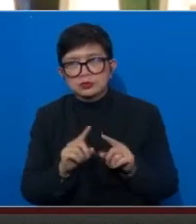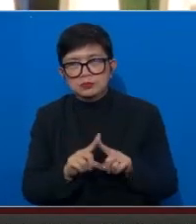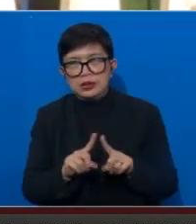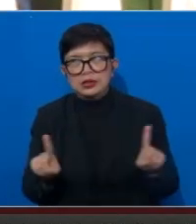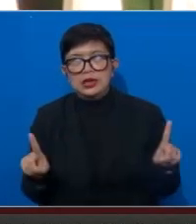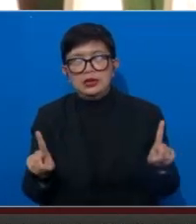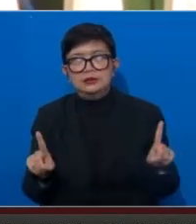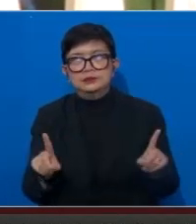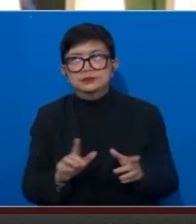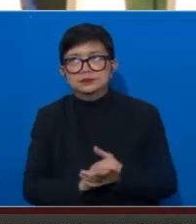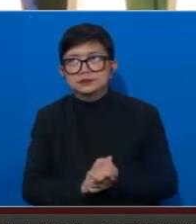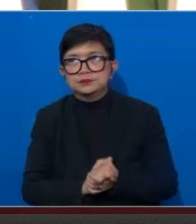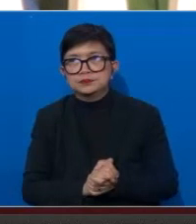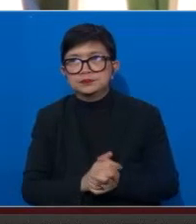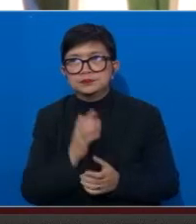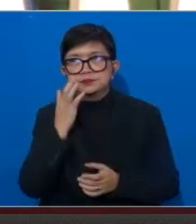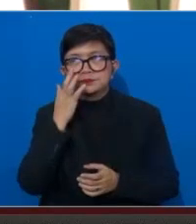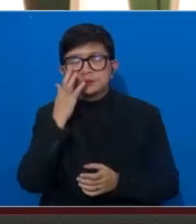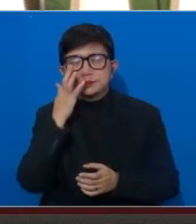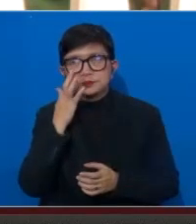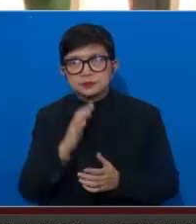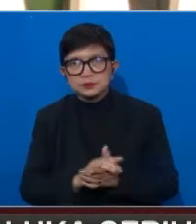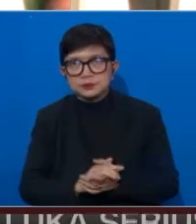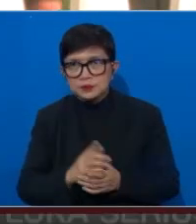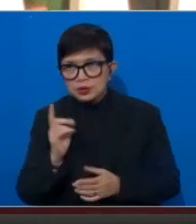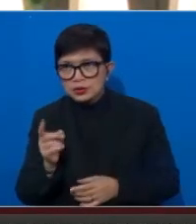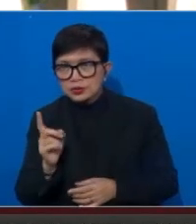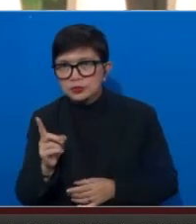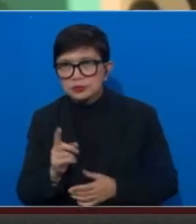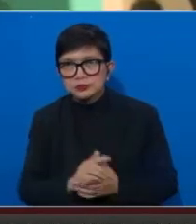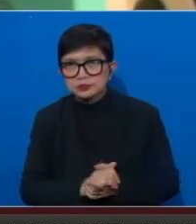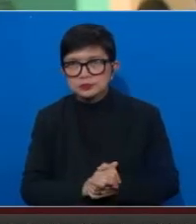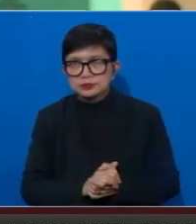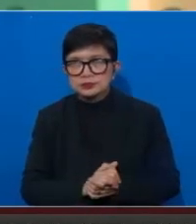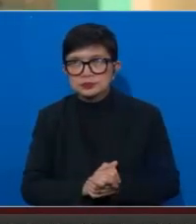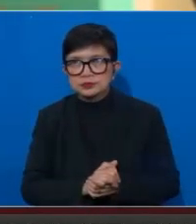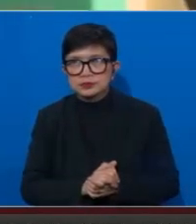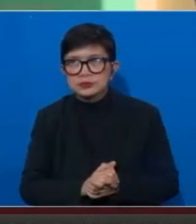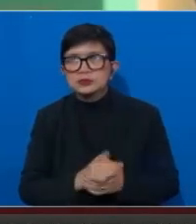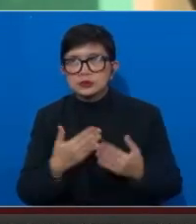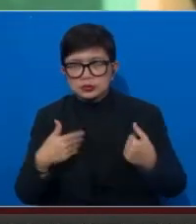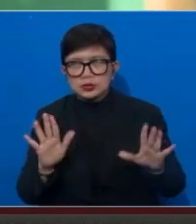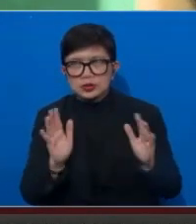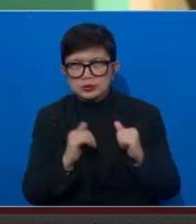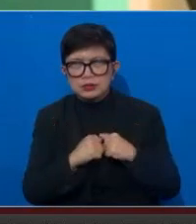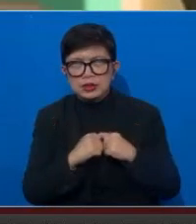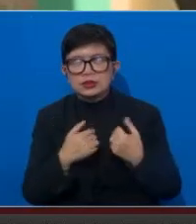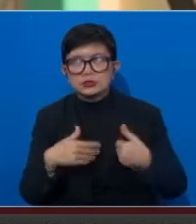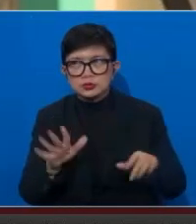secara fikih tentu itu bagian dari fikih yang mukhtalafih yang